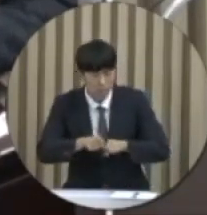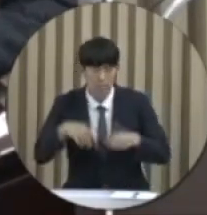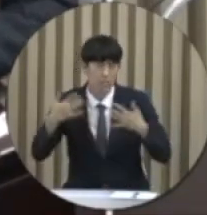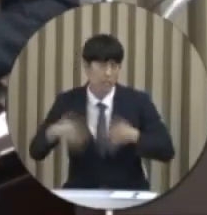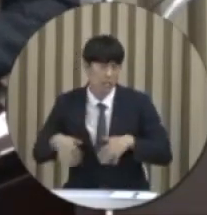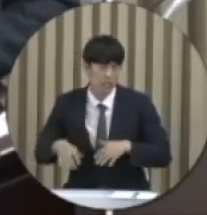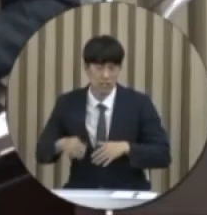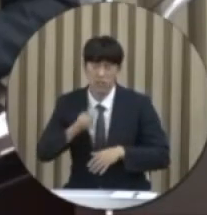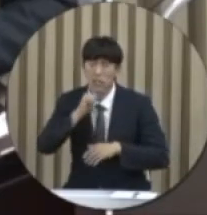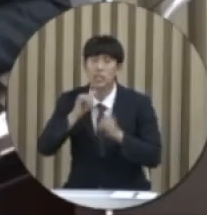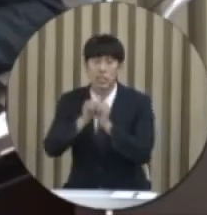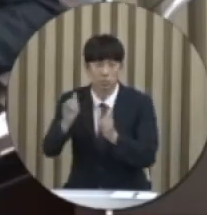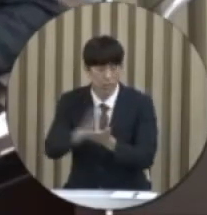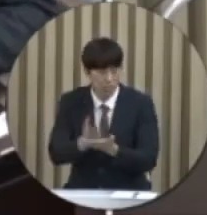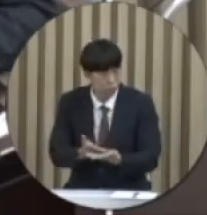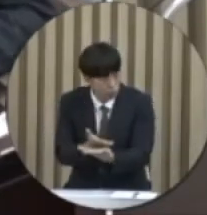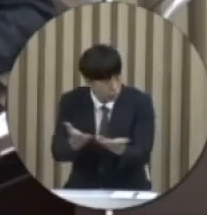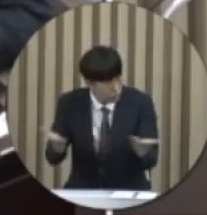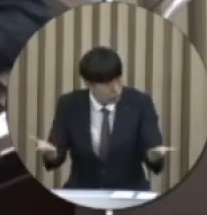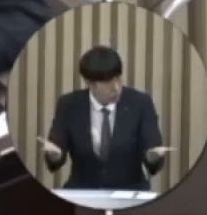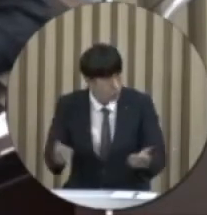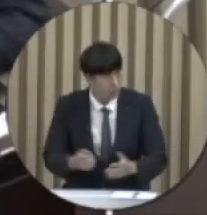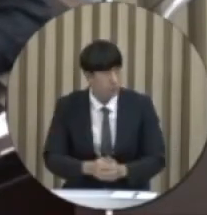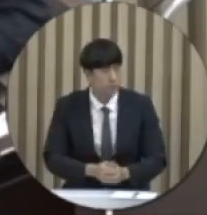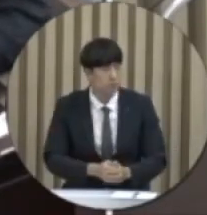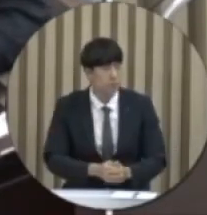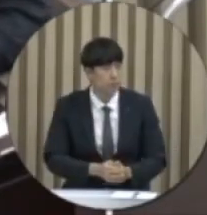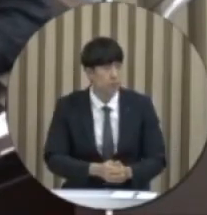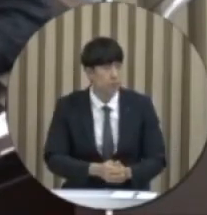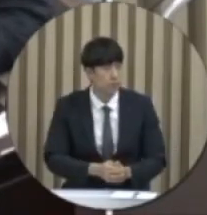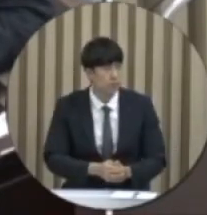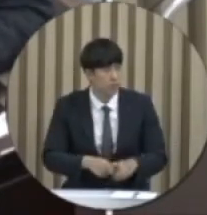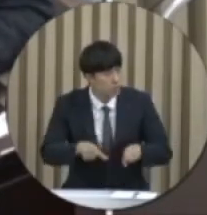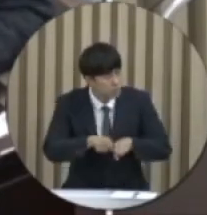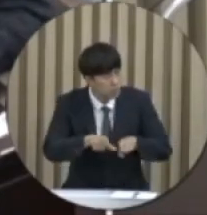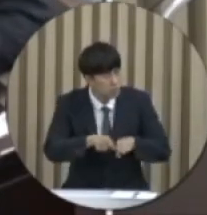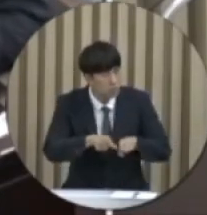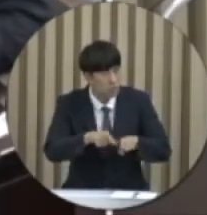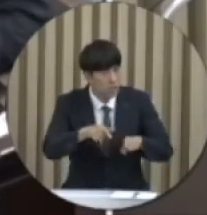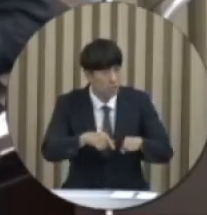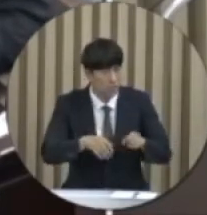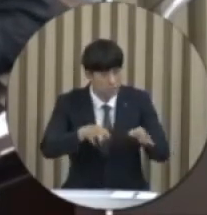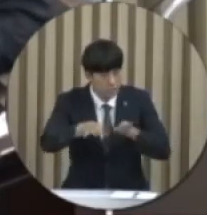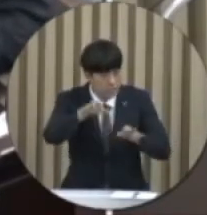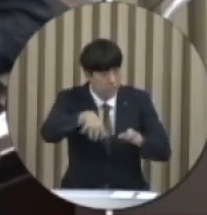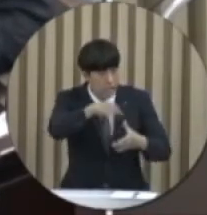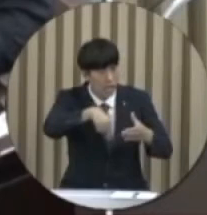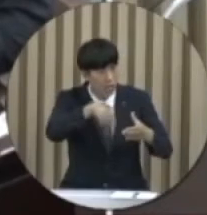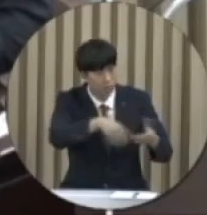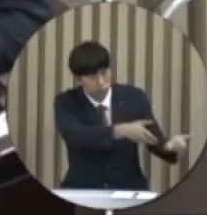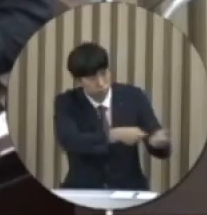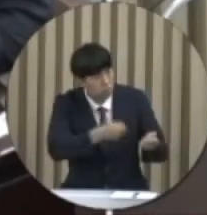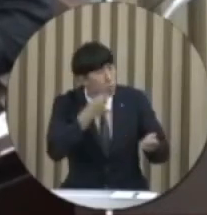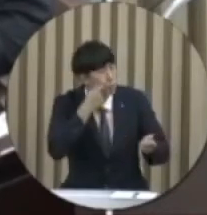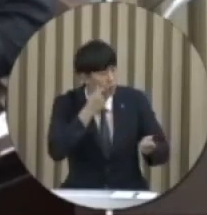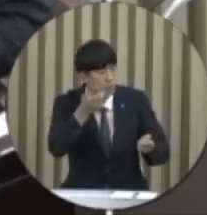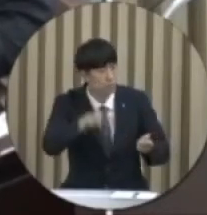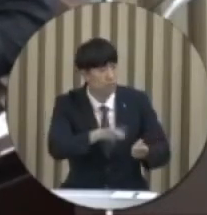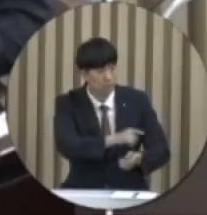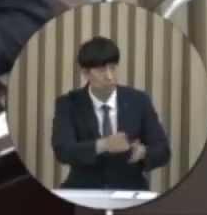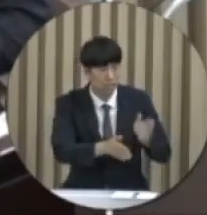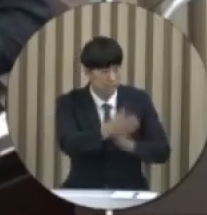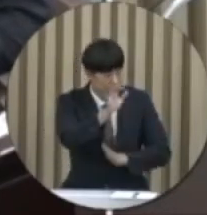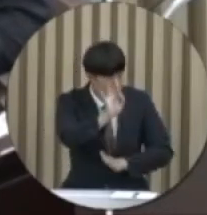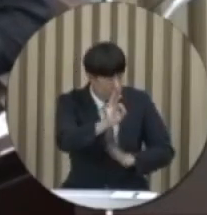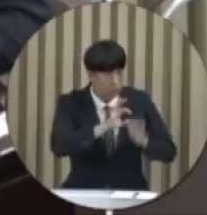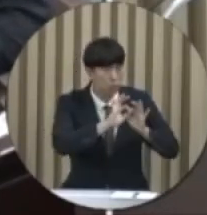해서 사실은 시장에서는 도시가스가 들어오질 못하는 상황이지만 그래도 시비를 좀 통해서